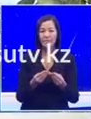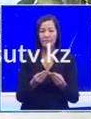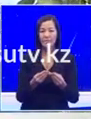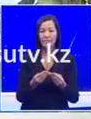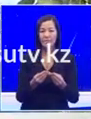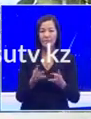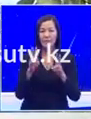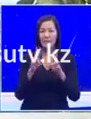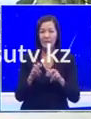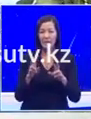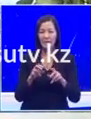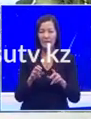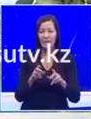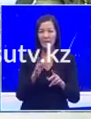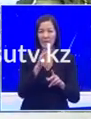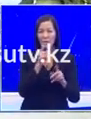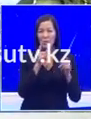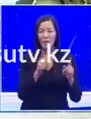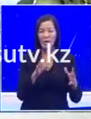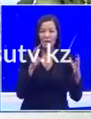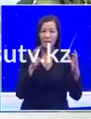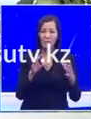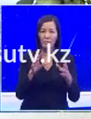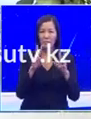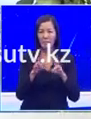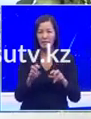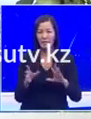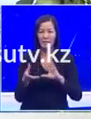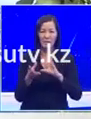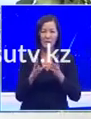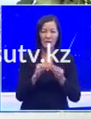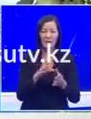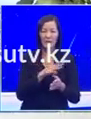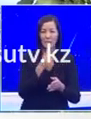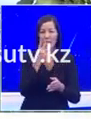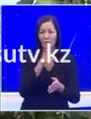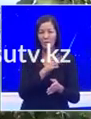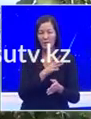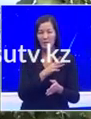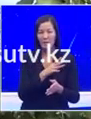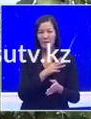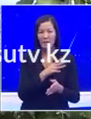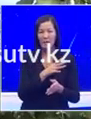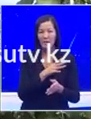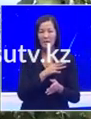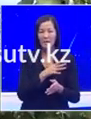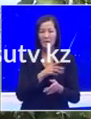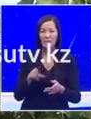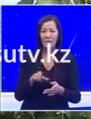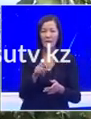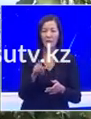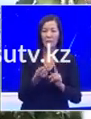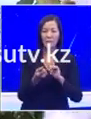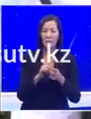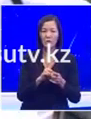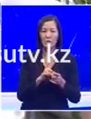сараптама жүргізілуде. Маршруттарға, қай маршруттарға мысалға оқушылар бағыты өзгеруіне қарай маршруттарды корректировка